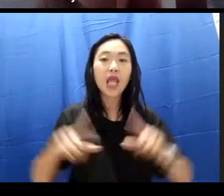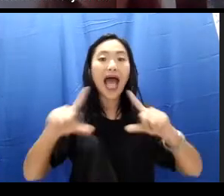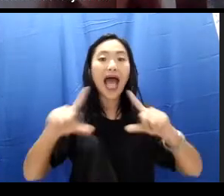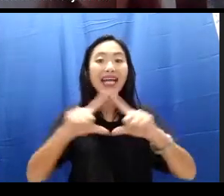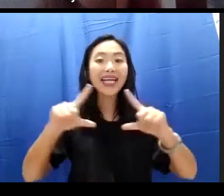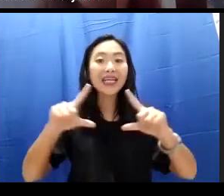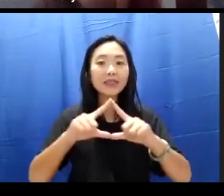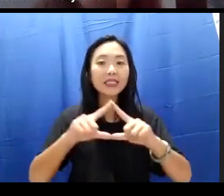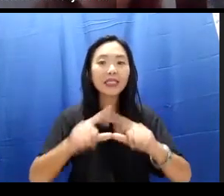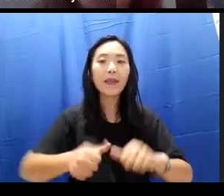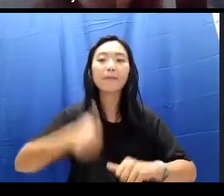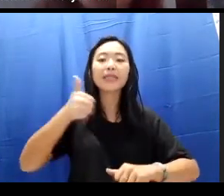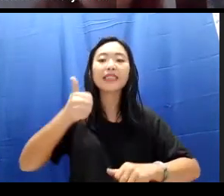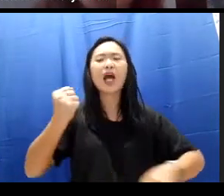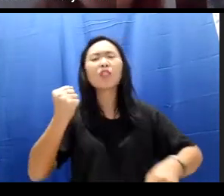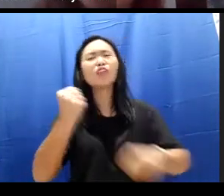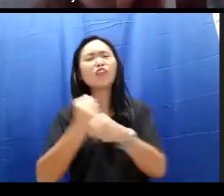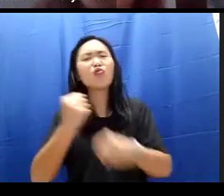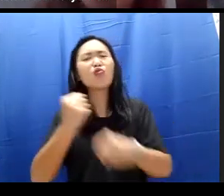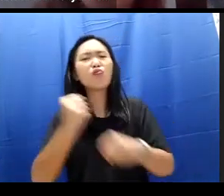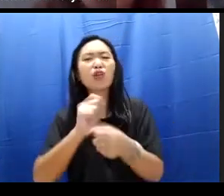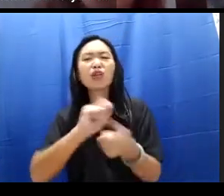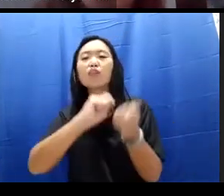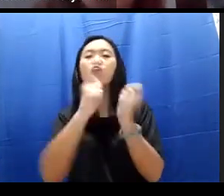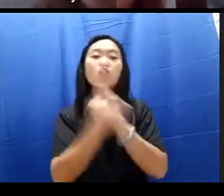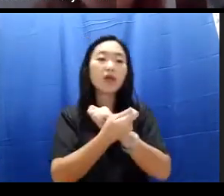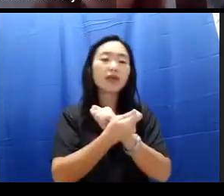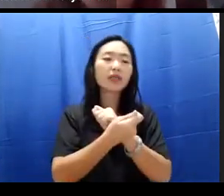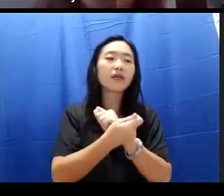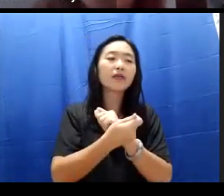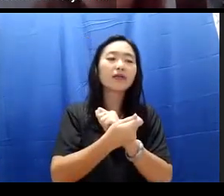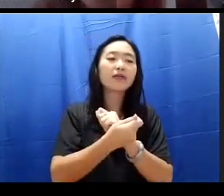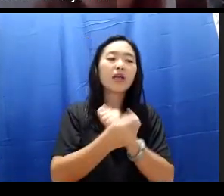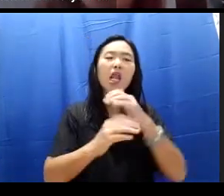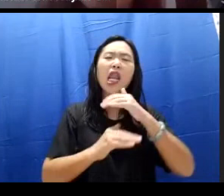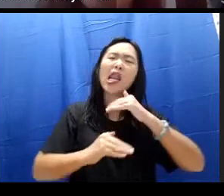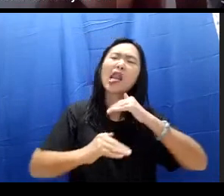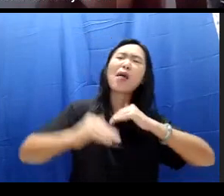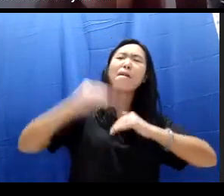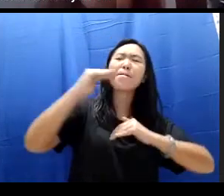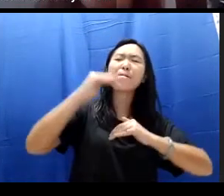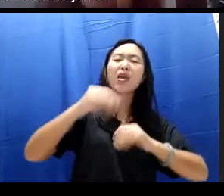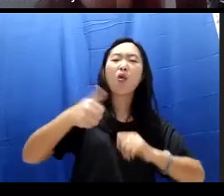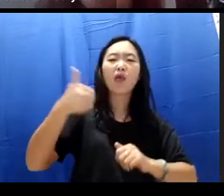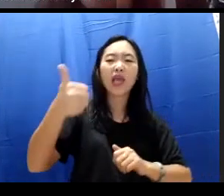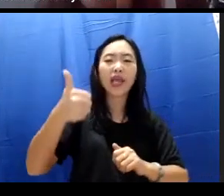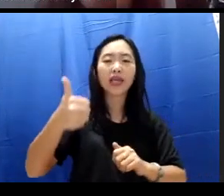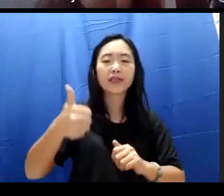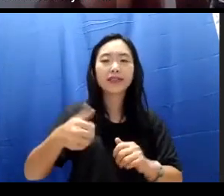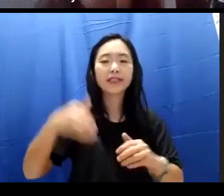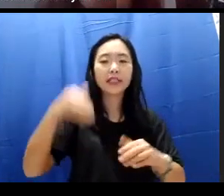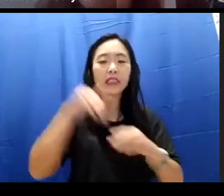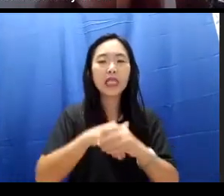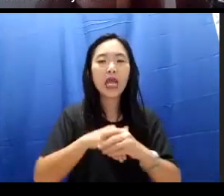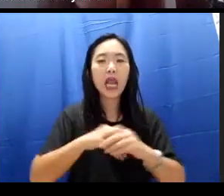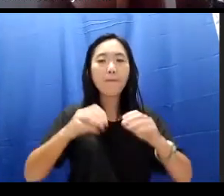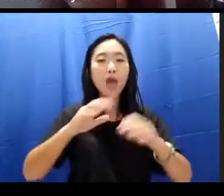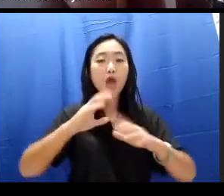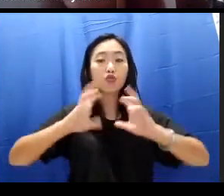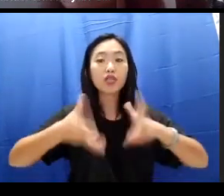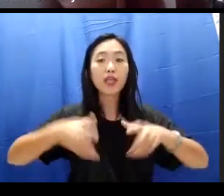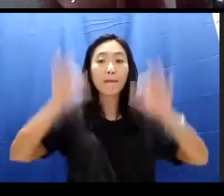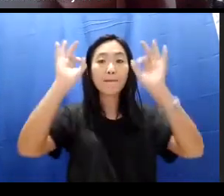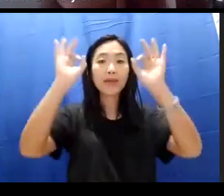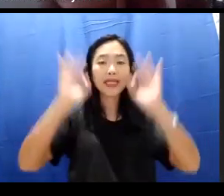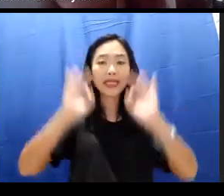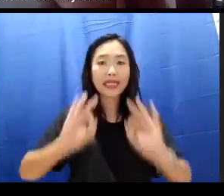bisa mendorong perubahan lewat pendidikan, itu lebih memungkinkan gitu ya, Mbak ya. Nah, ya. Beda orang pasti beda motivasi kayaknya nih ya. Saya akan ke